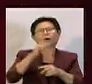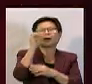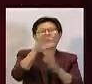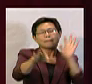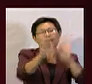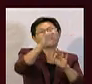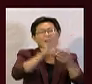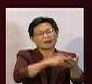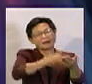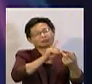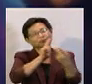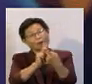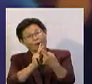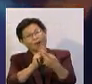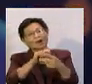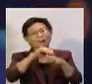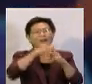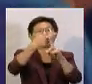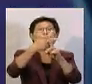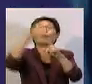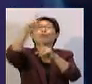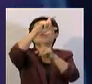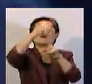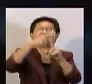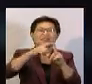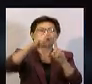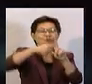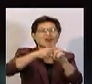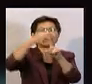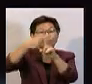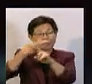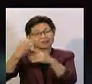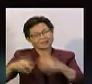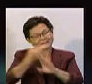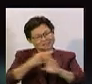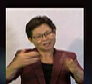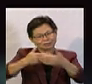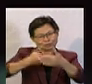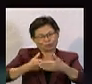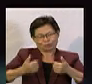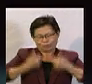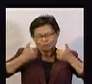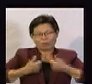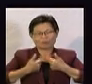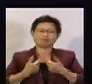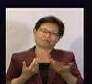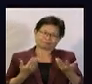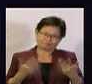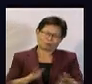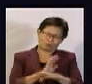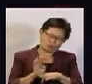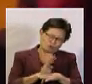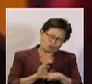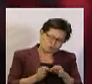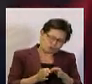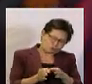sesuai, lagu ini dirakamkan pada bulan Ramadan lalu, akhirnya berjaya disiapkan sebelum Aidilfitri. Meskipun kini sibuk